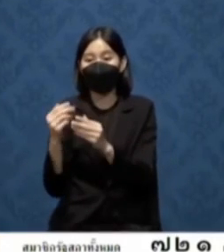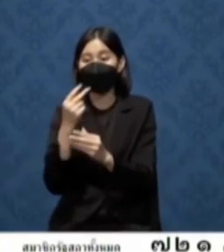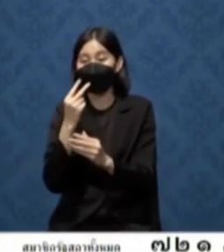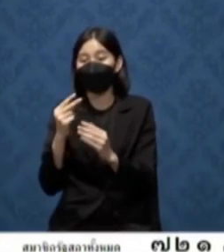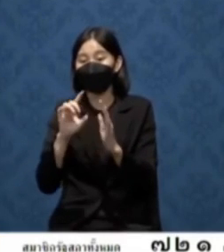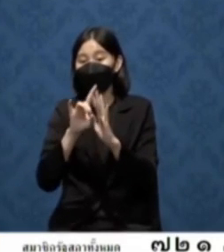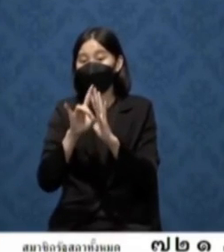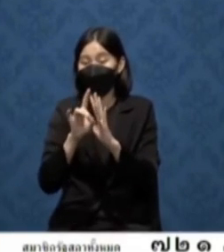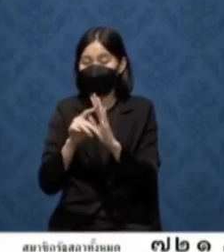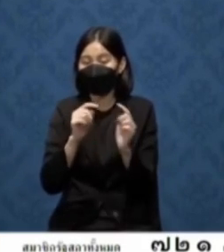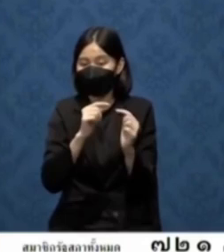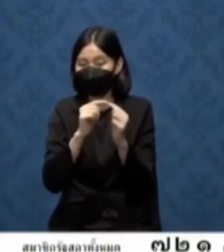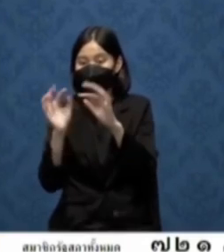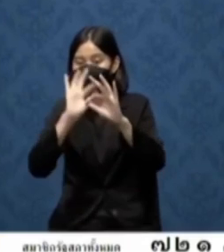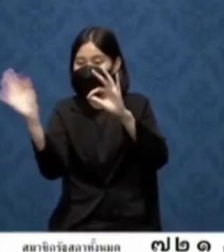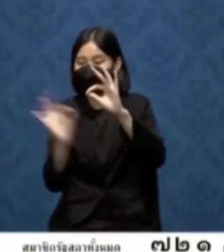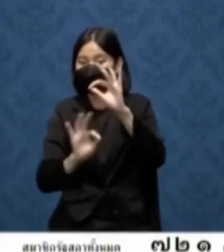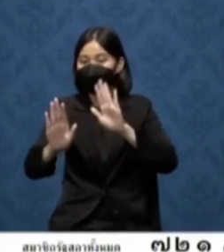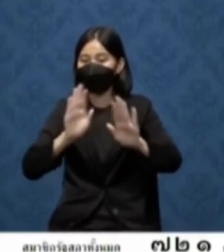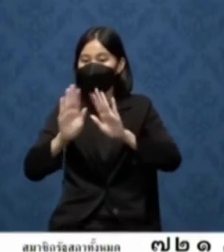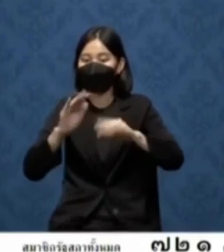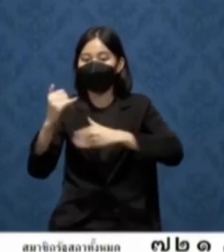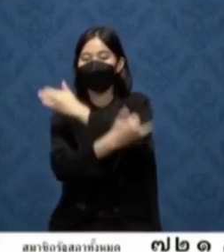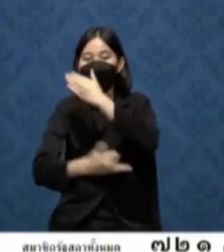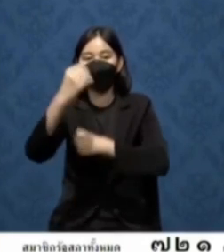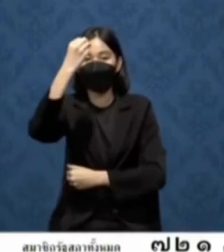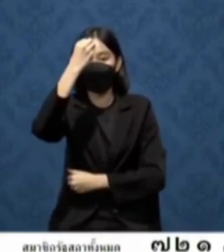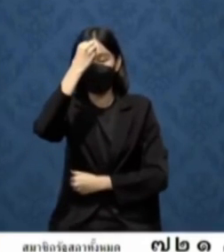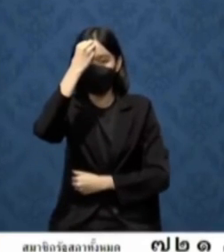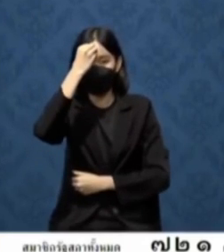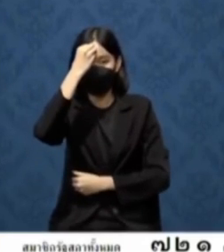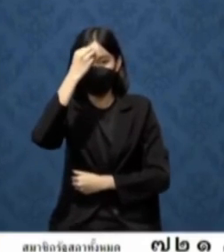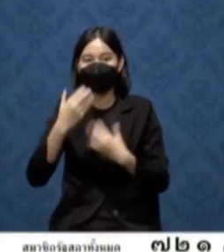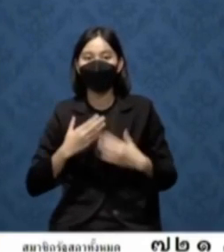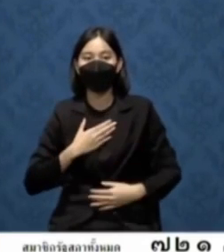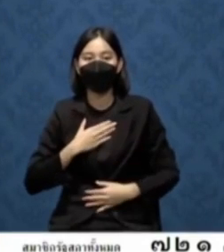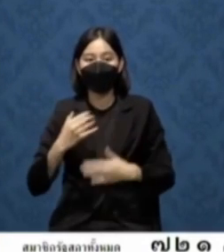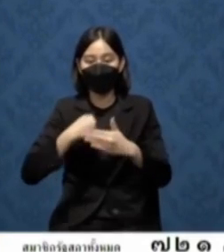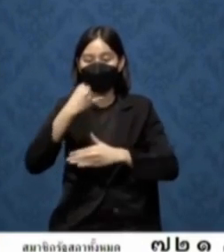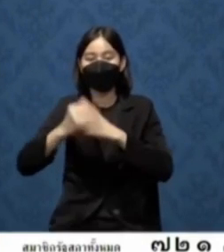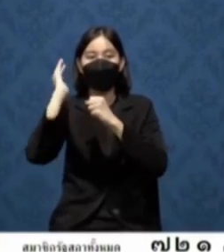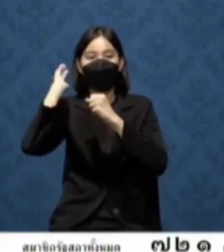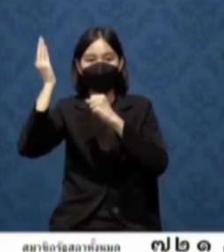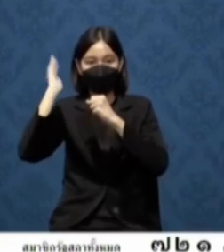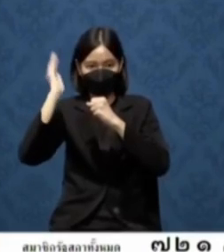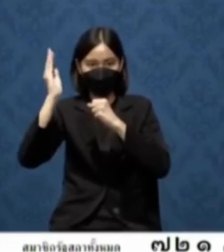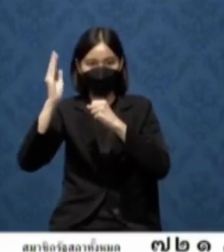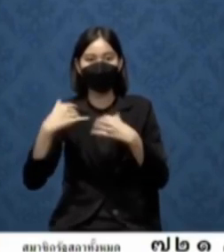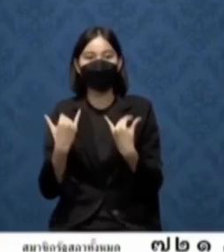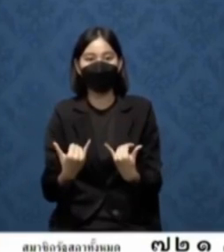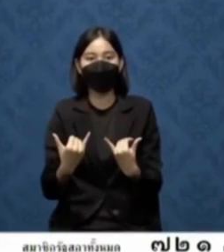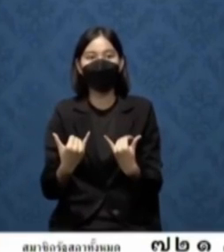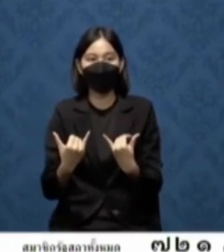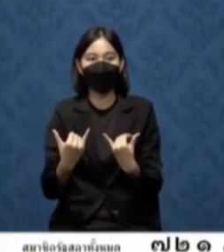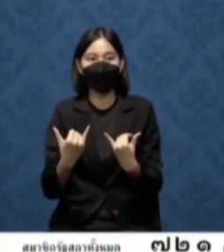มเข้าสู่เนื้อหาโดยผมเปรียบเทียบกับญี่ปุ่นผมขอจบการอภิปรายของผมในรอบนี้ด้วย